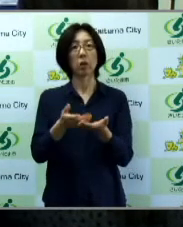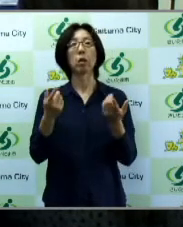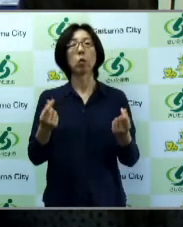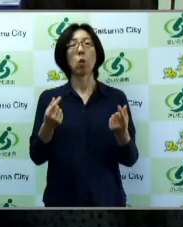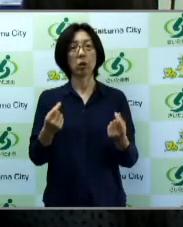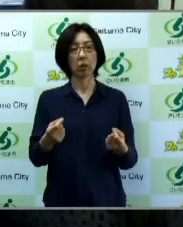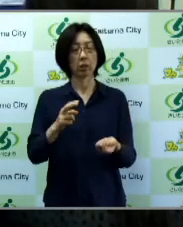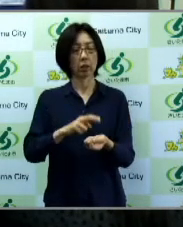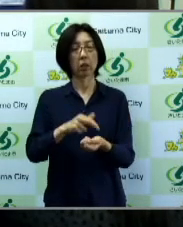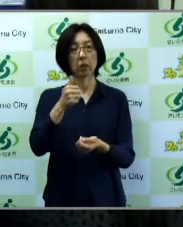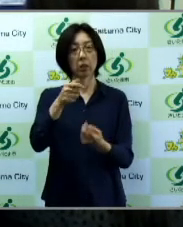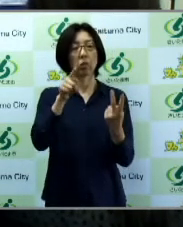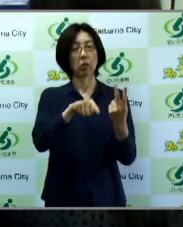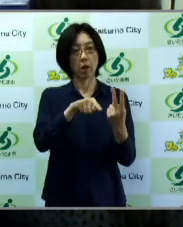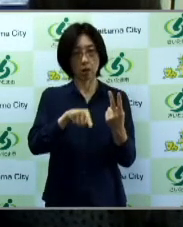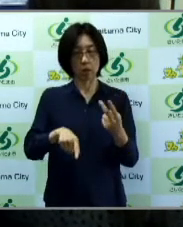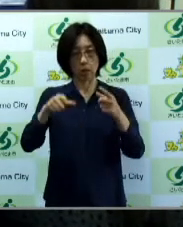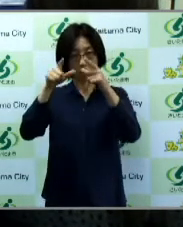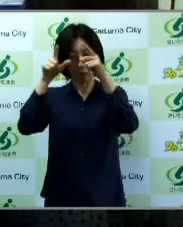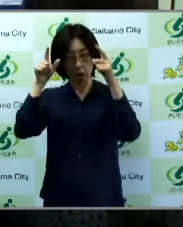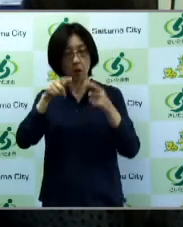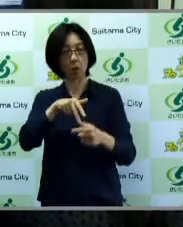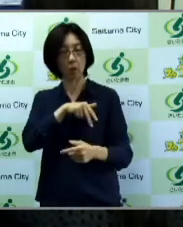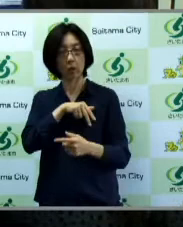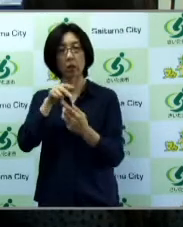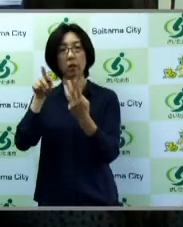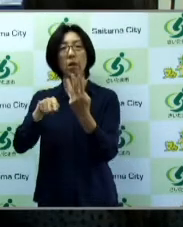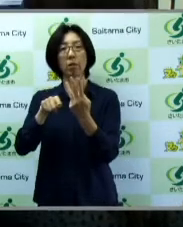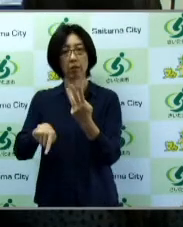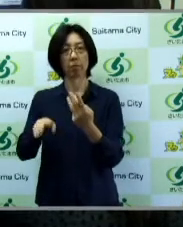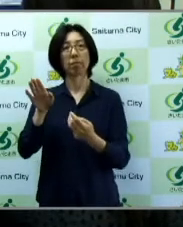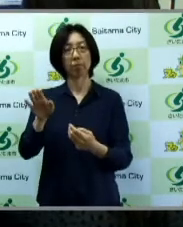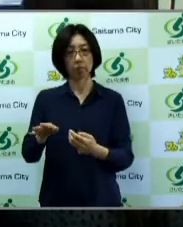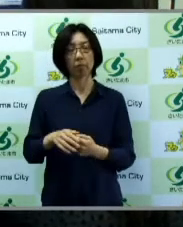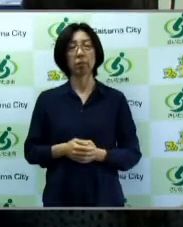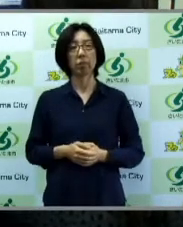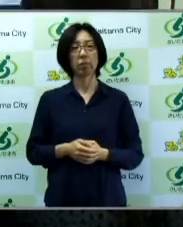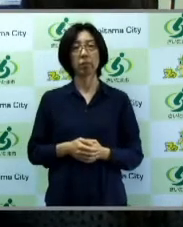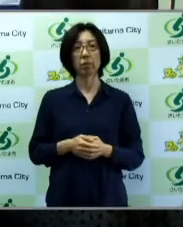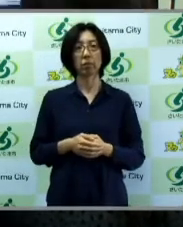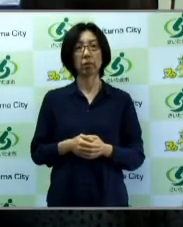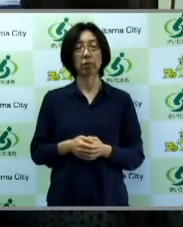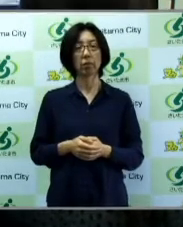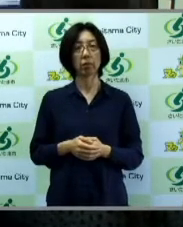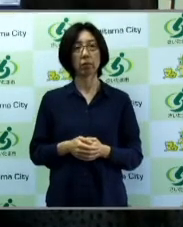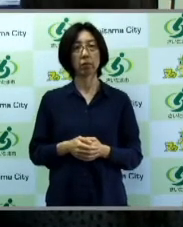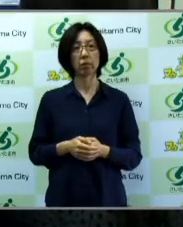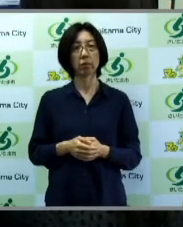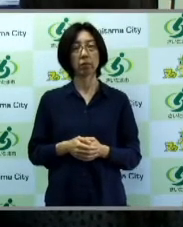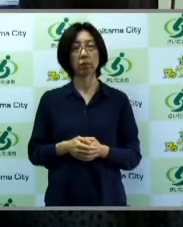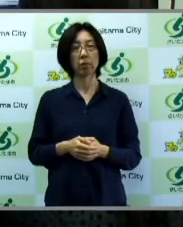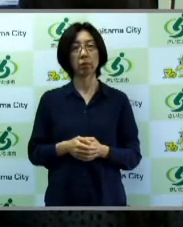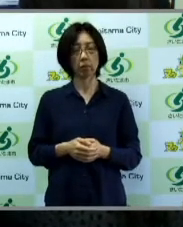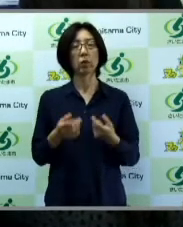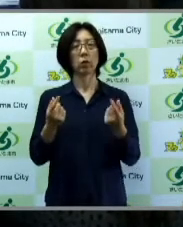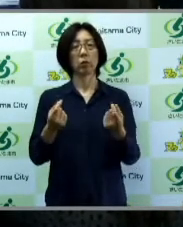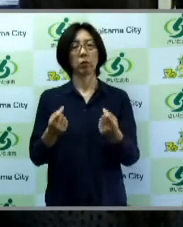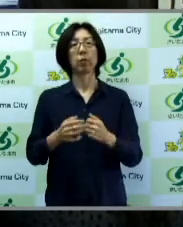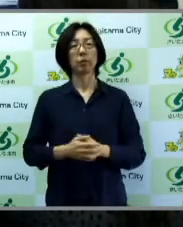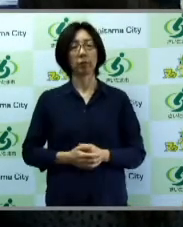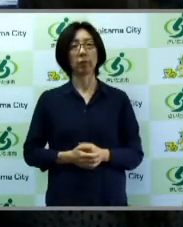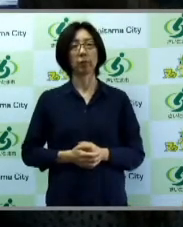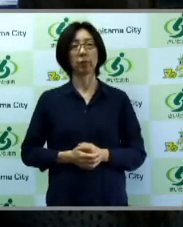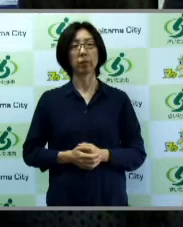医師2名と看護師3名派遣いただいてございます。 5名ということですね。じゃあ 県おっしゃる通りです。